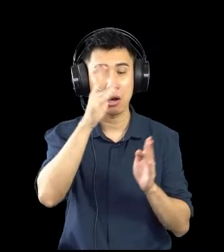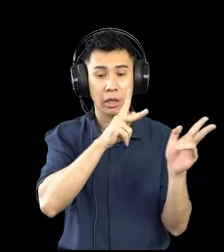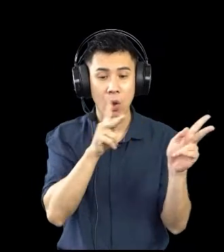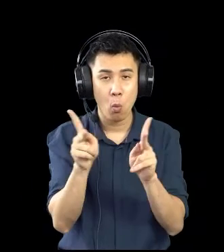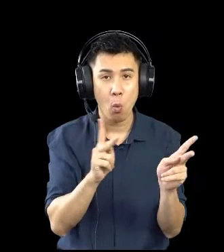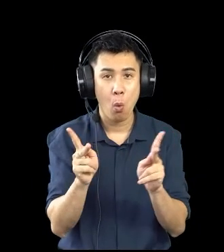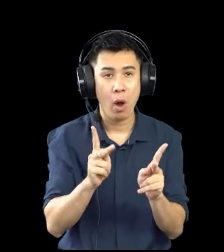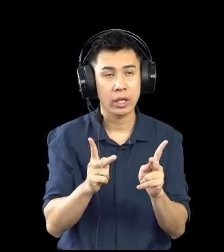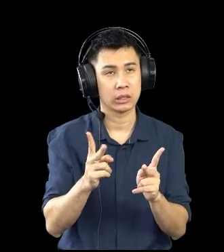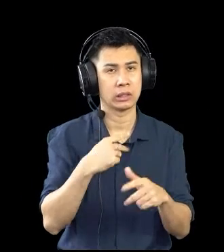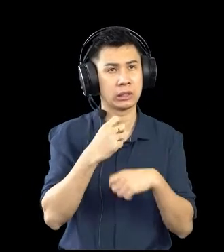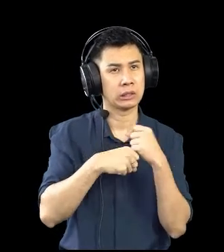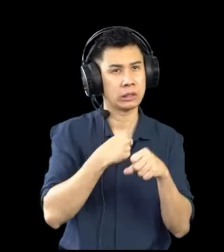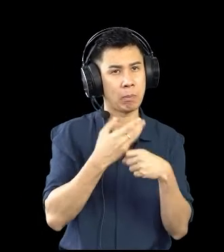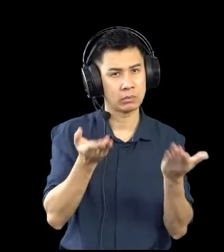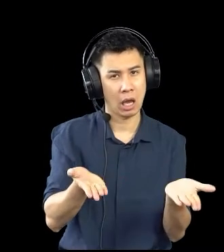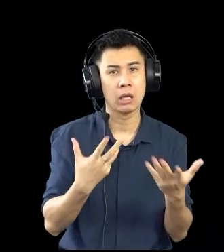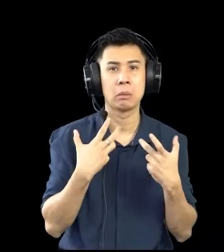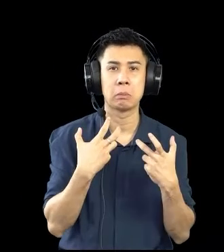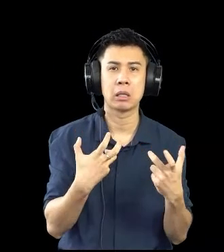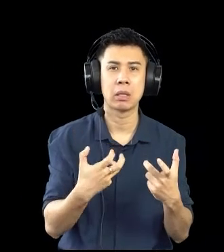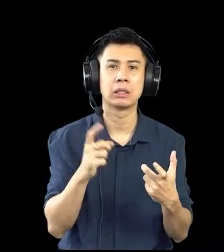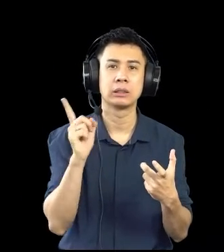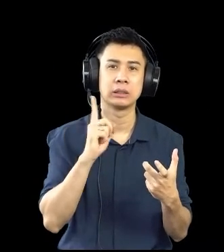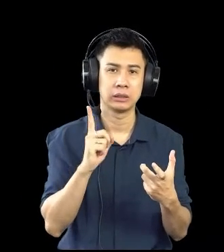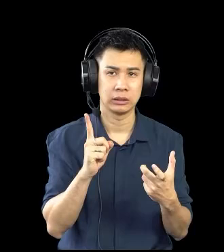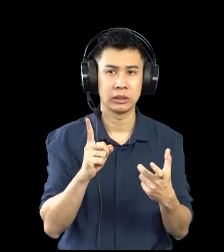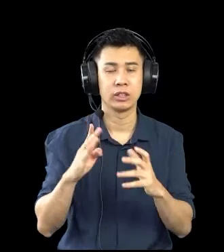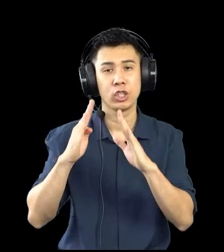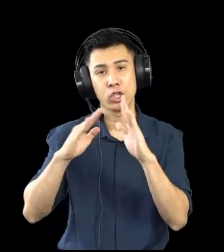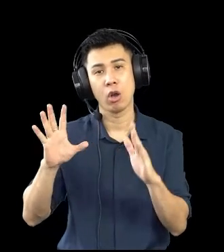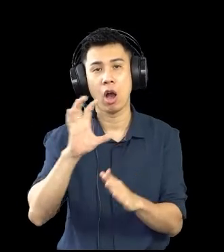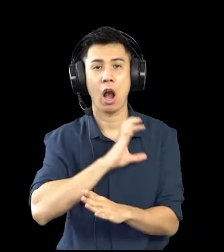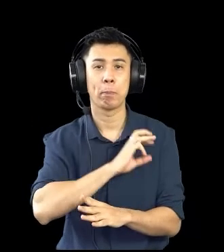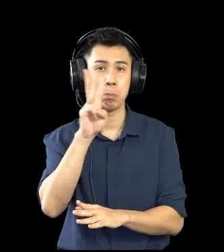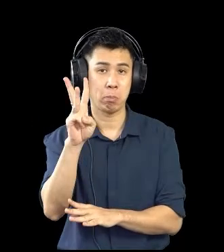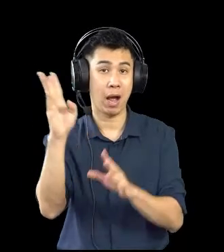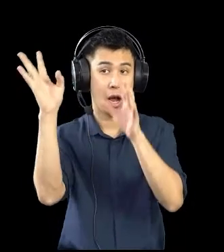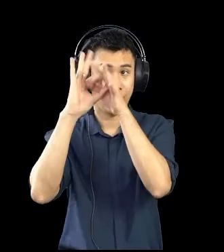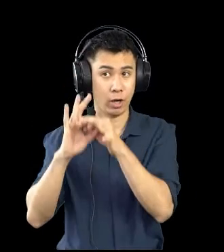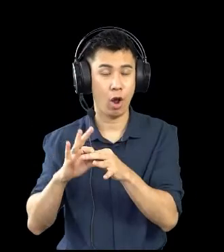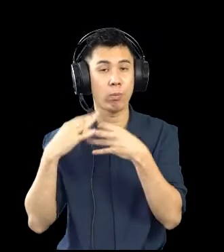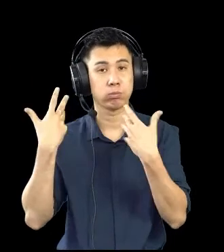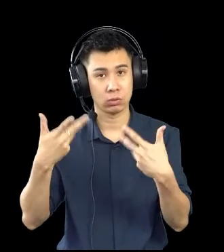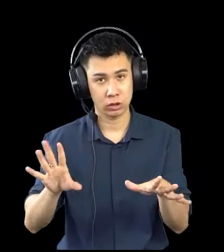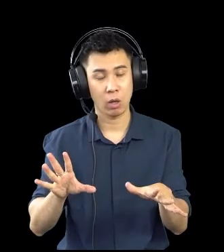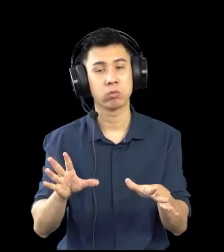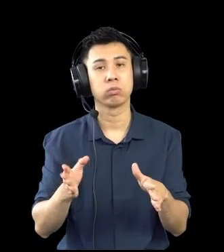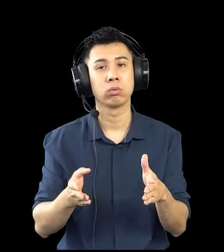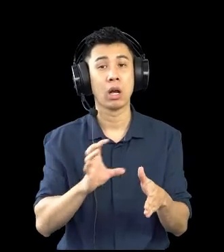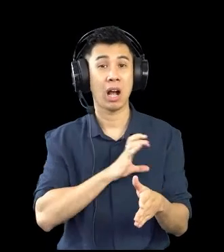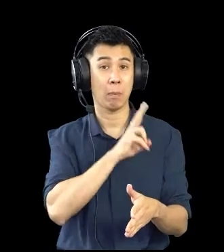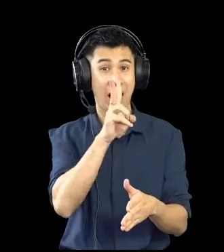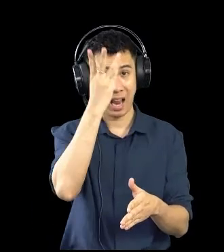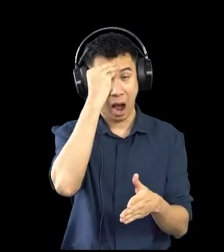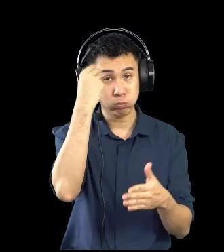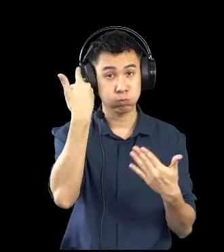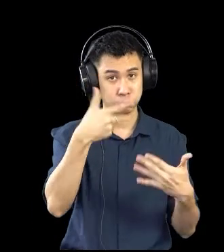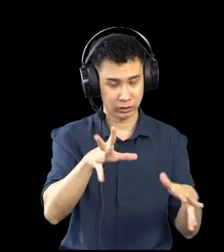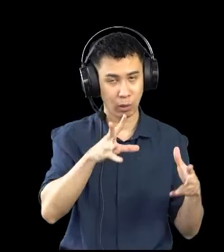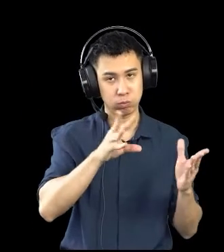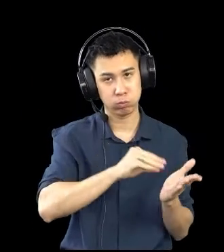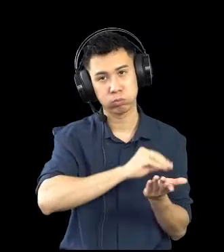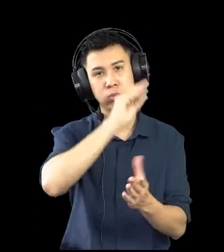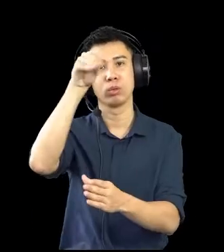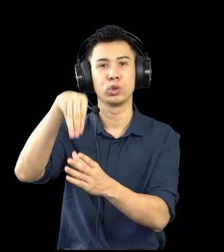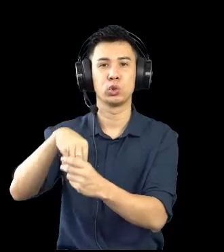là mong, ví dụ như năm nay thì bọn em đã rất là may mắn khi là được kết hợp với trường cấp 3 để giúp cho các em học sinh cấp 2 của bọn em sau khi đã tốt nghiệp cái